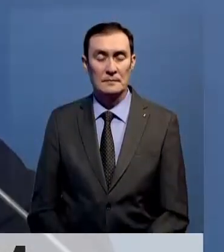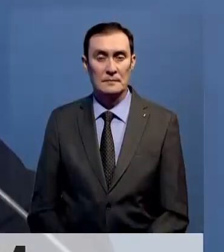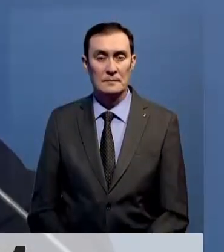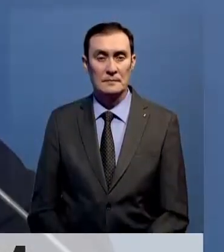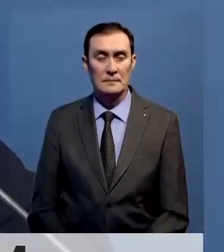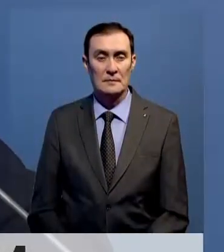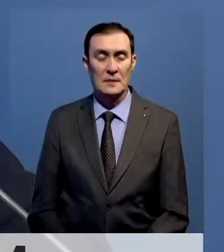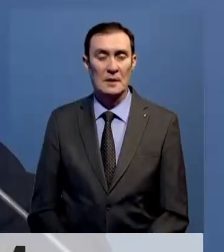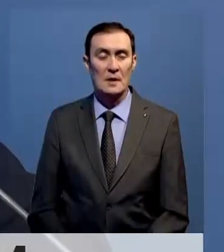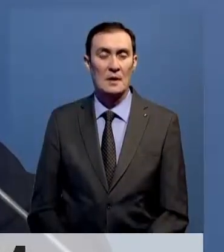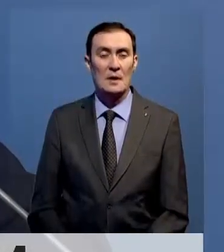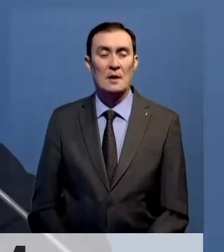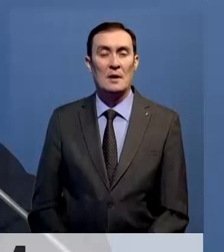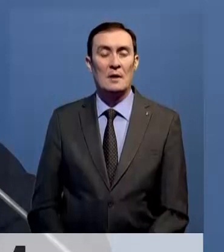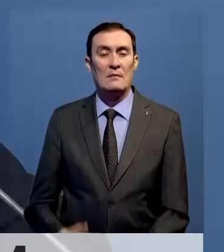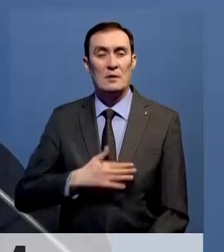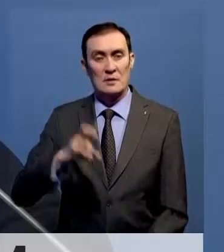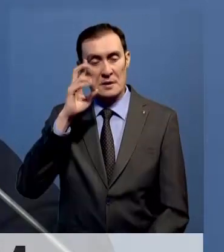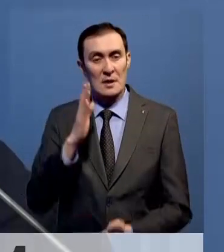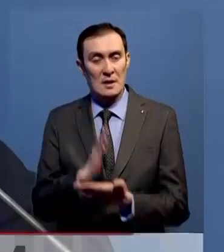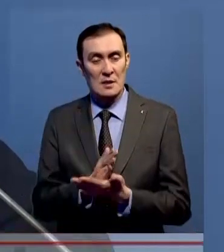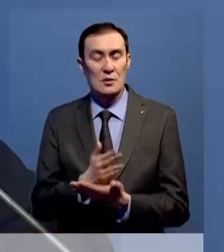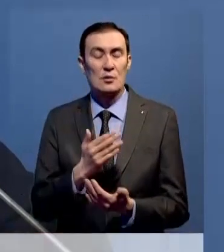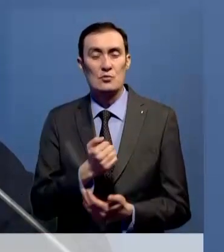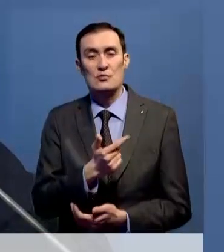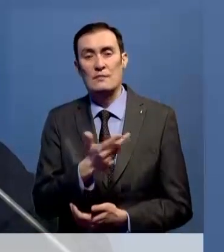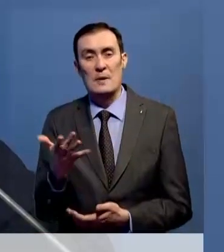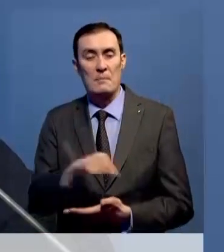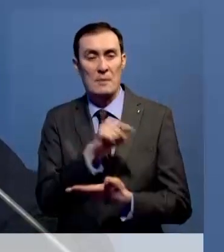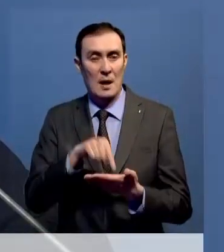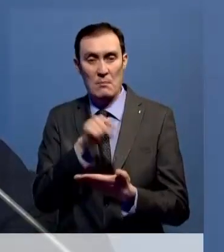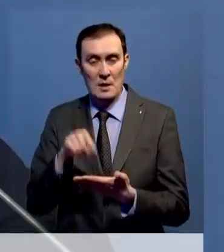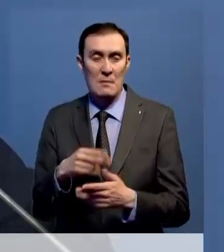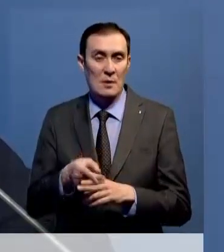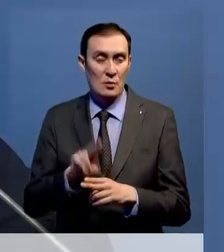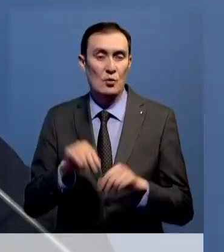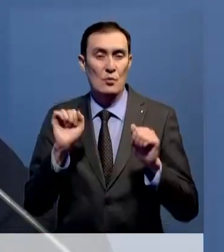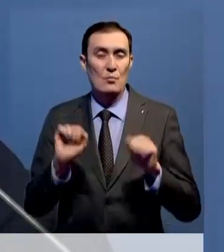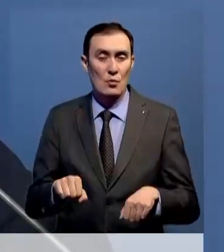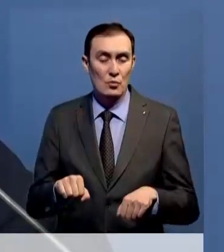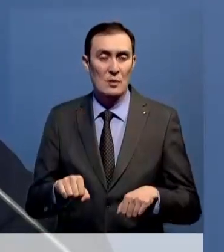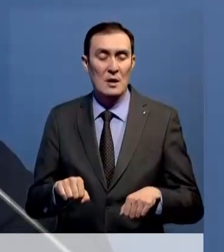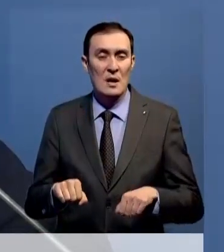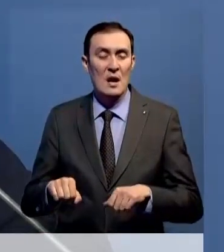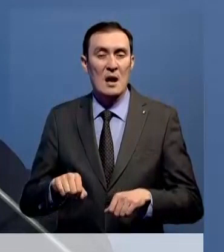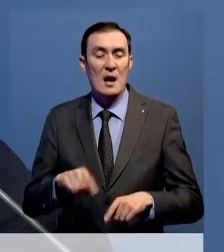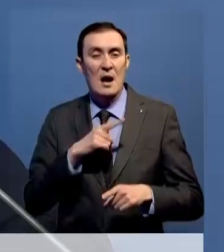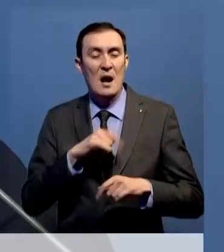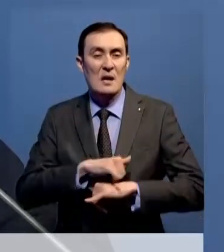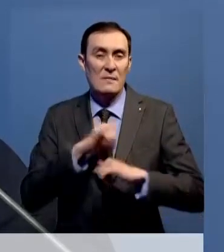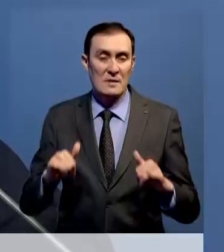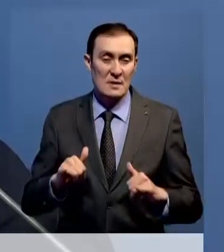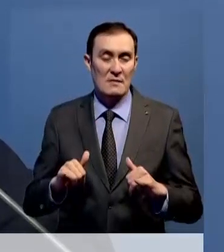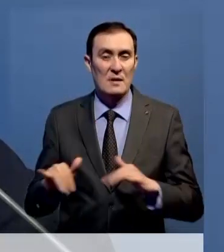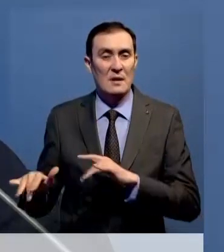В этой стране и существует ряд проблем, которые могут опять активизировать деятельность различных